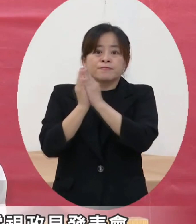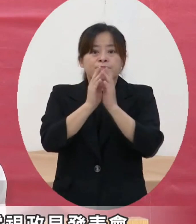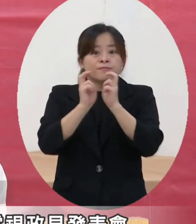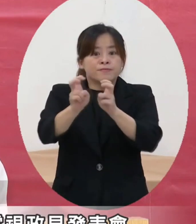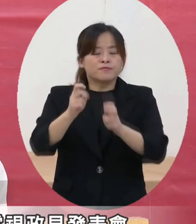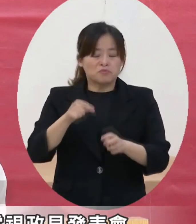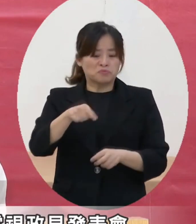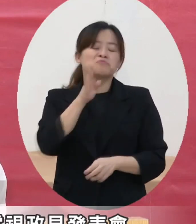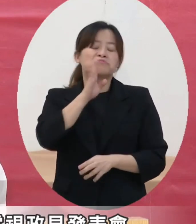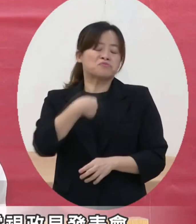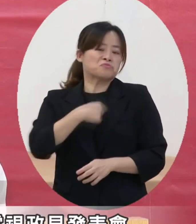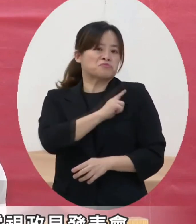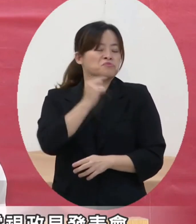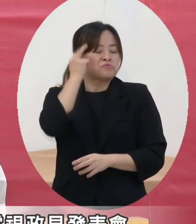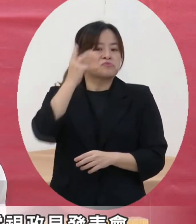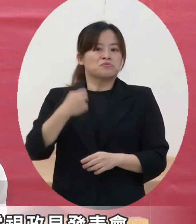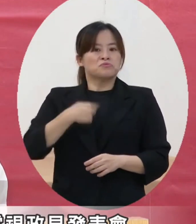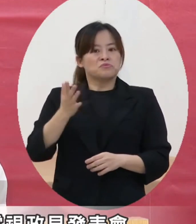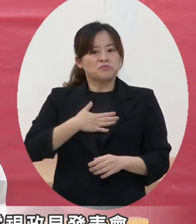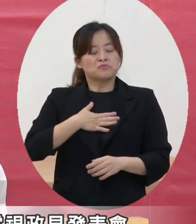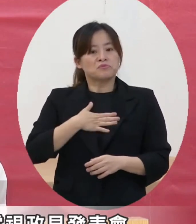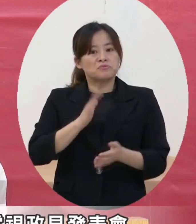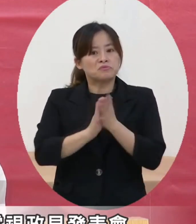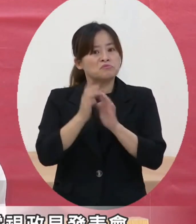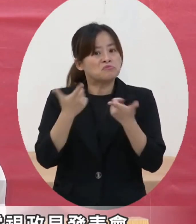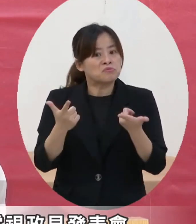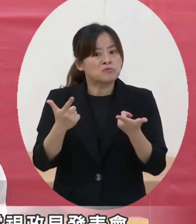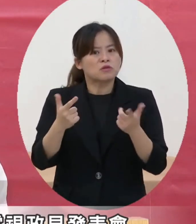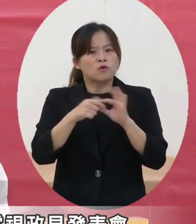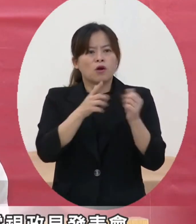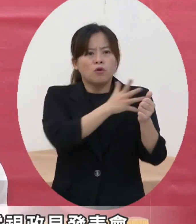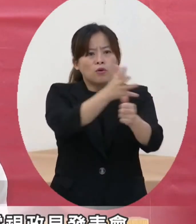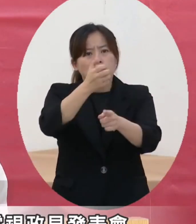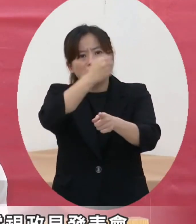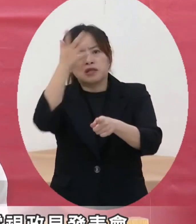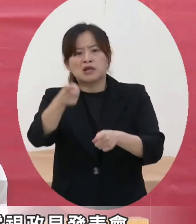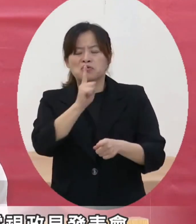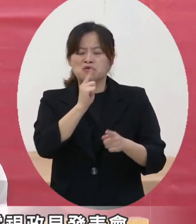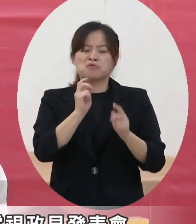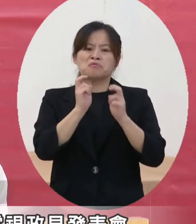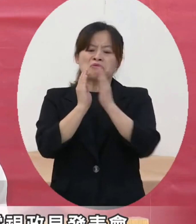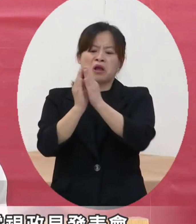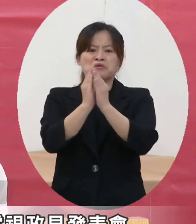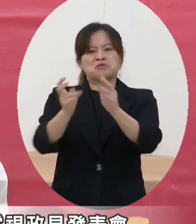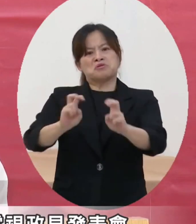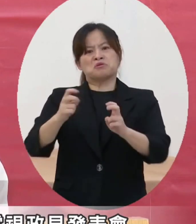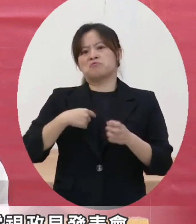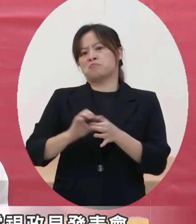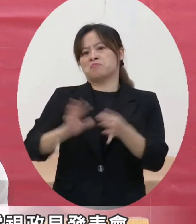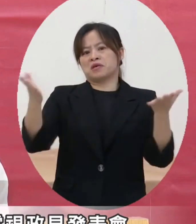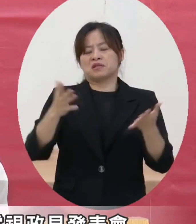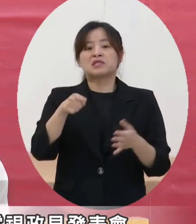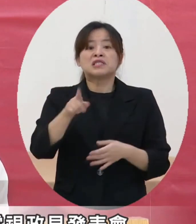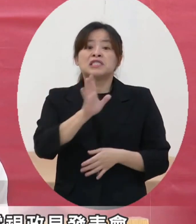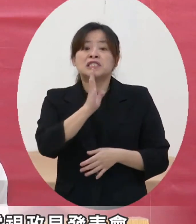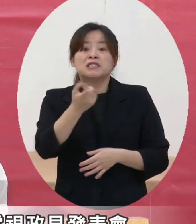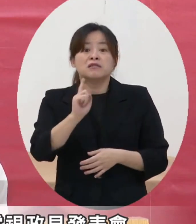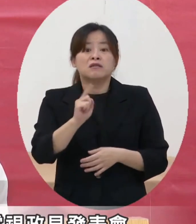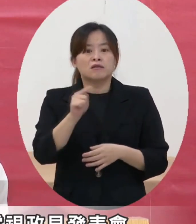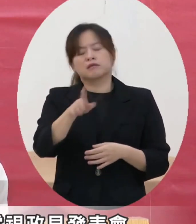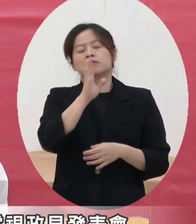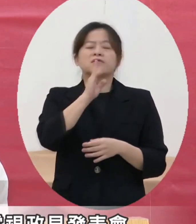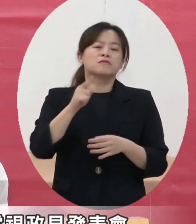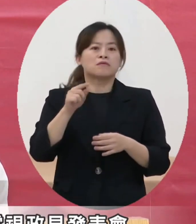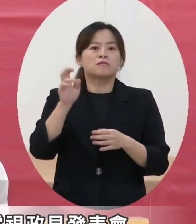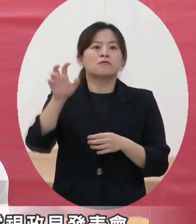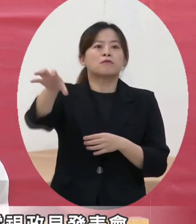园人觉得是你的捷运还是不是你的捷运，我问了非常多年轻人，他说桃捷跟我没有关系，因为他在这个行